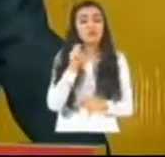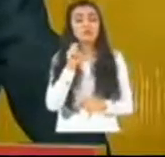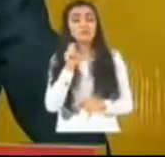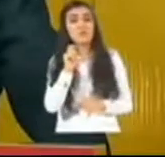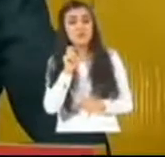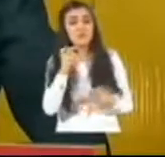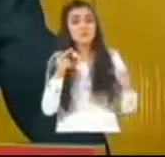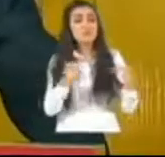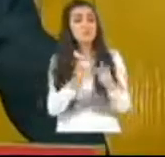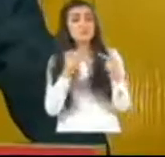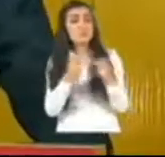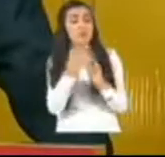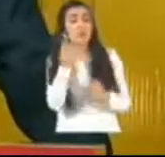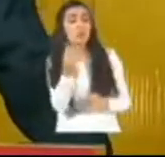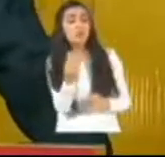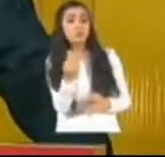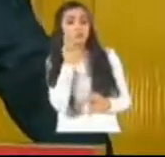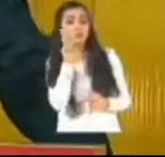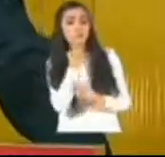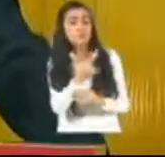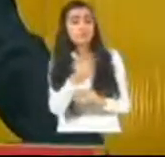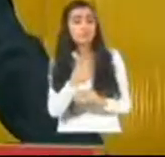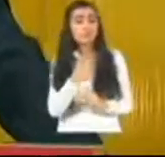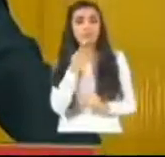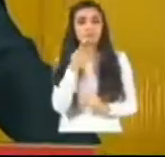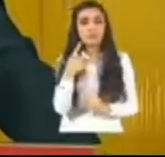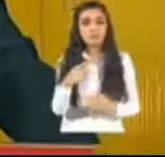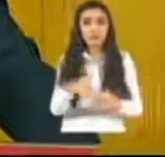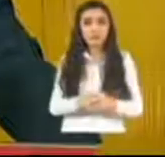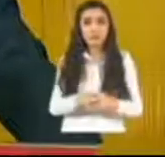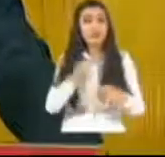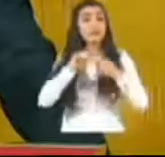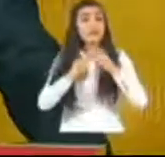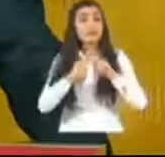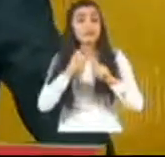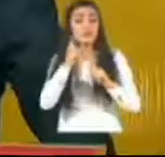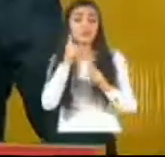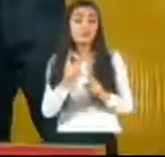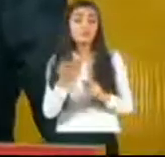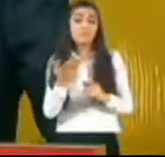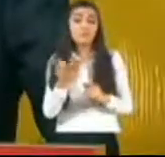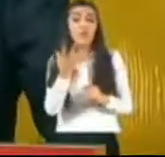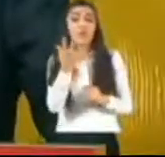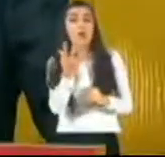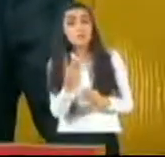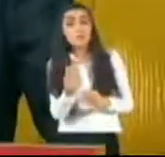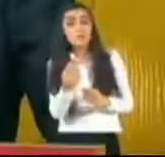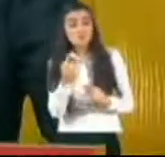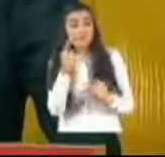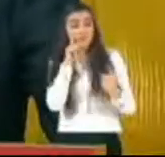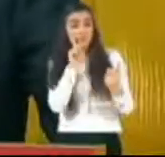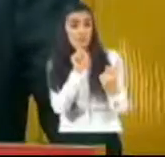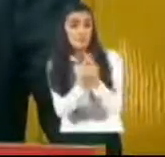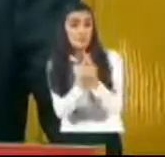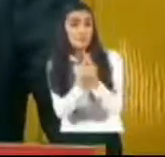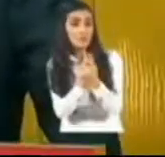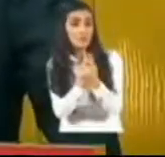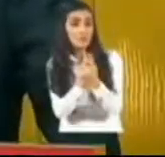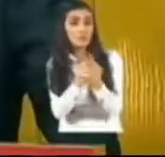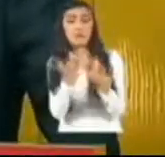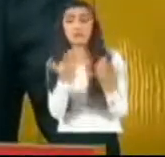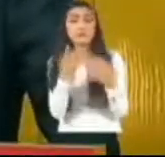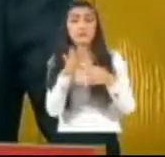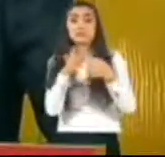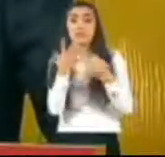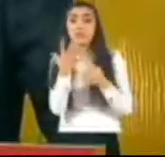kadar tartışmalı olduğunu da görüyoruz. Siyaset elbette olanla ilgilendiği kadar